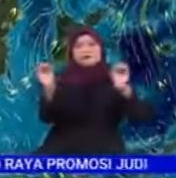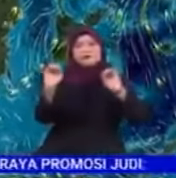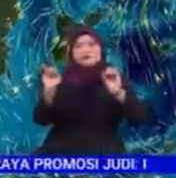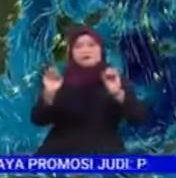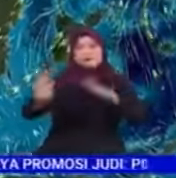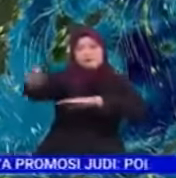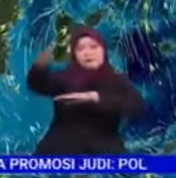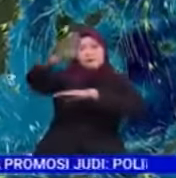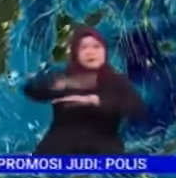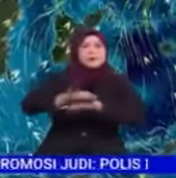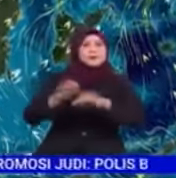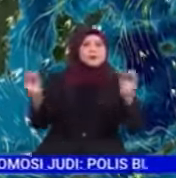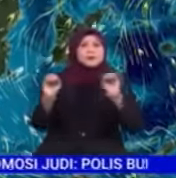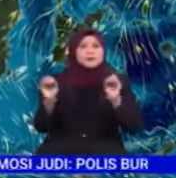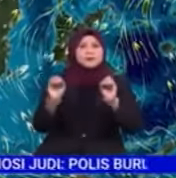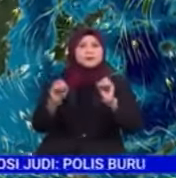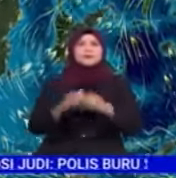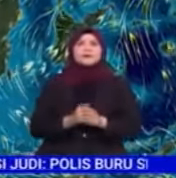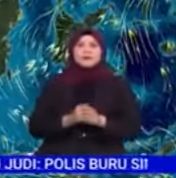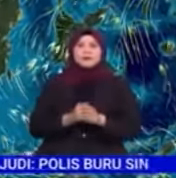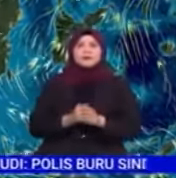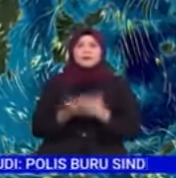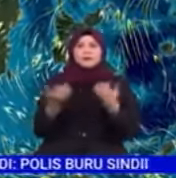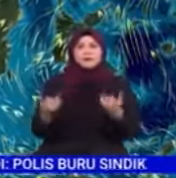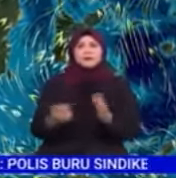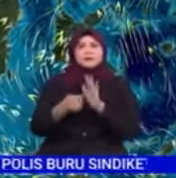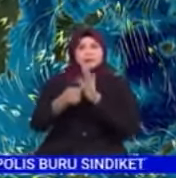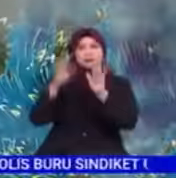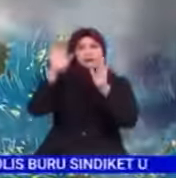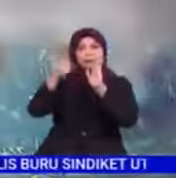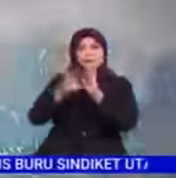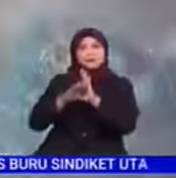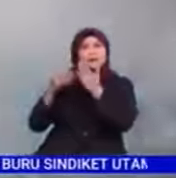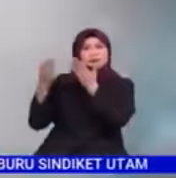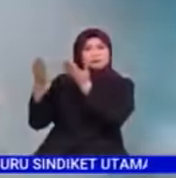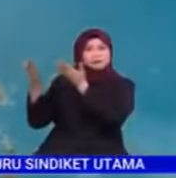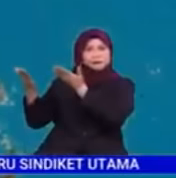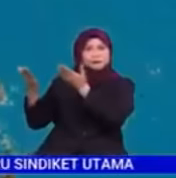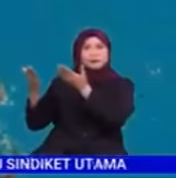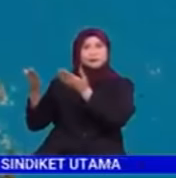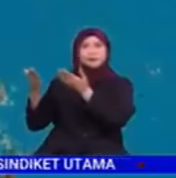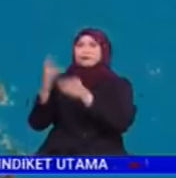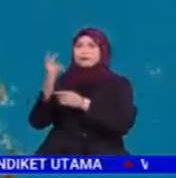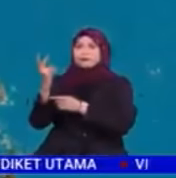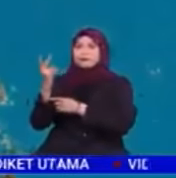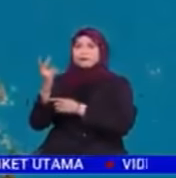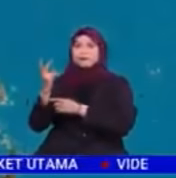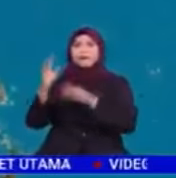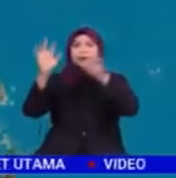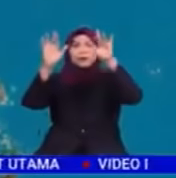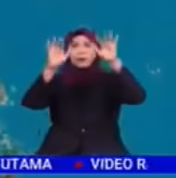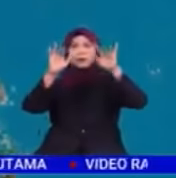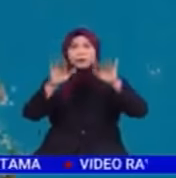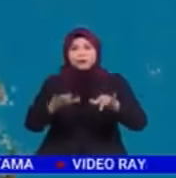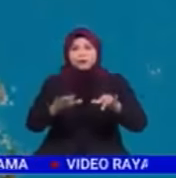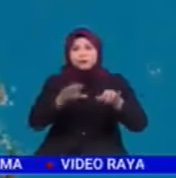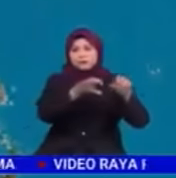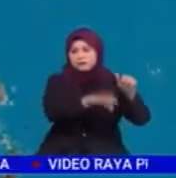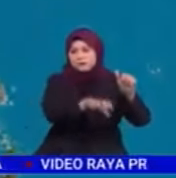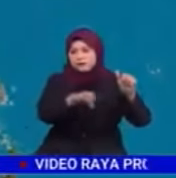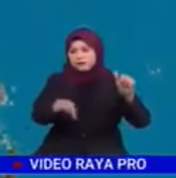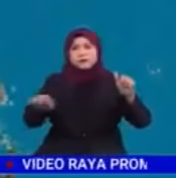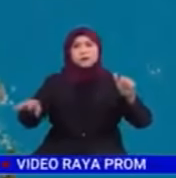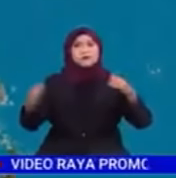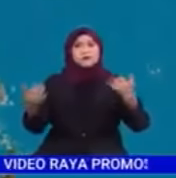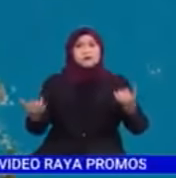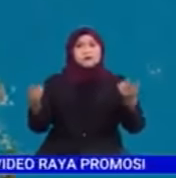buat Mas ini Baiklah berdasarkan paparan MSG merata terkini dapat kita perhatikan hujan di 12 template